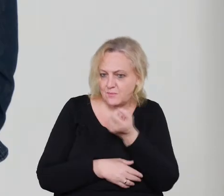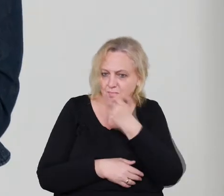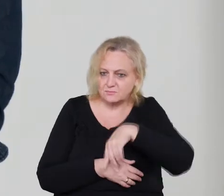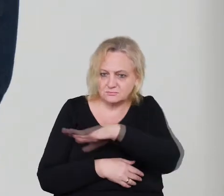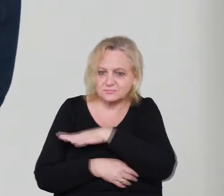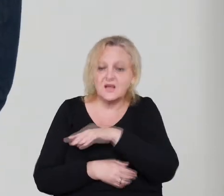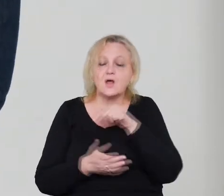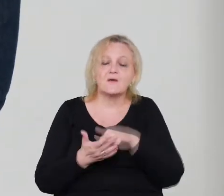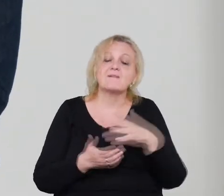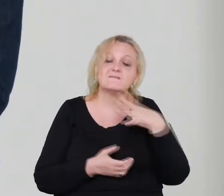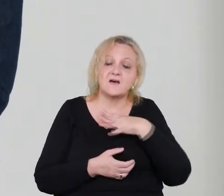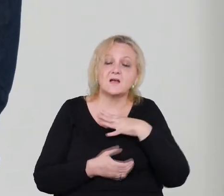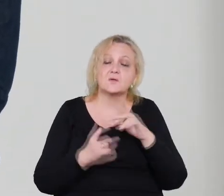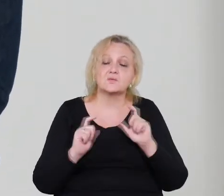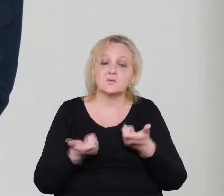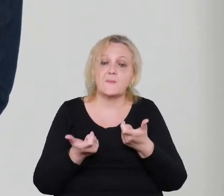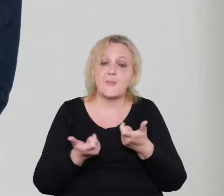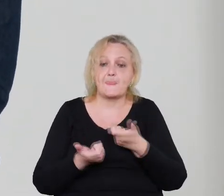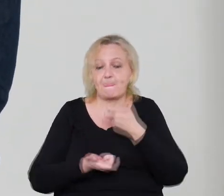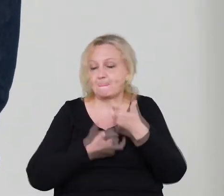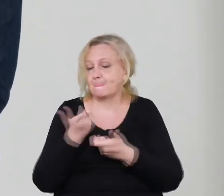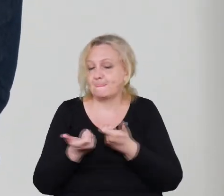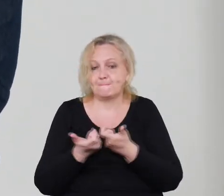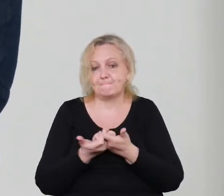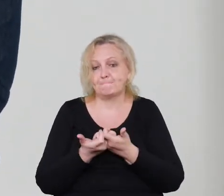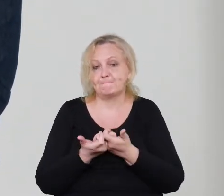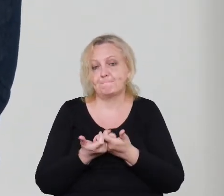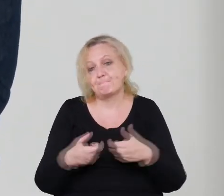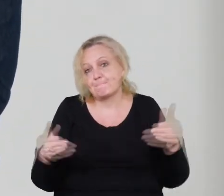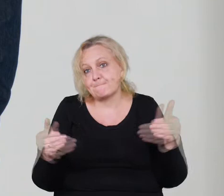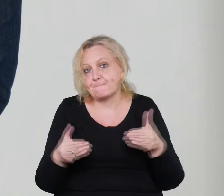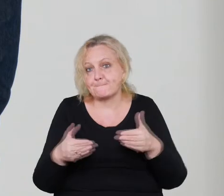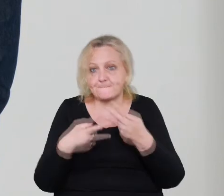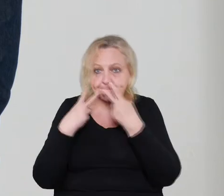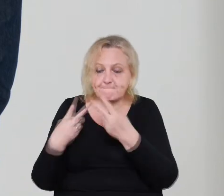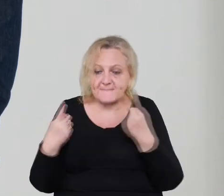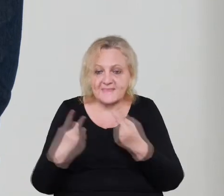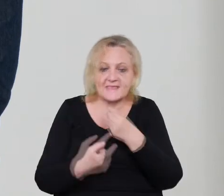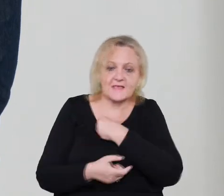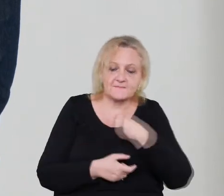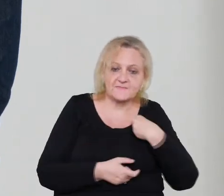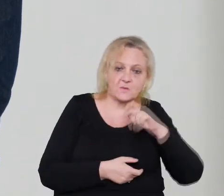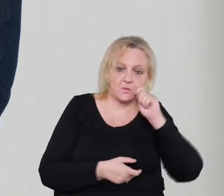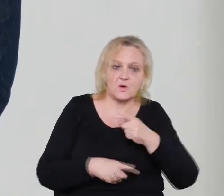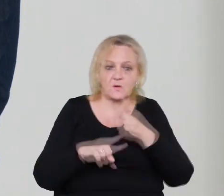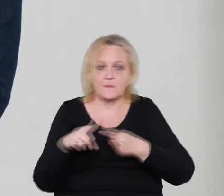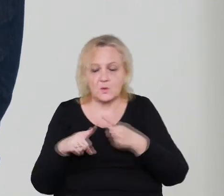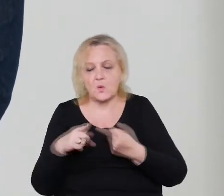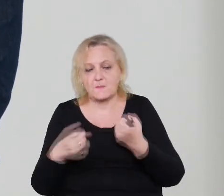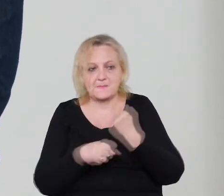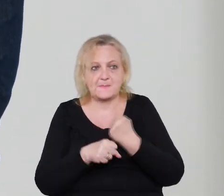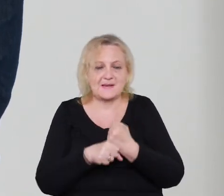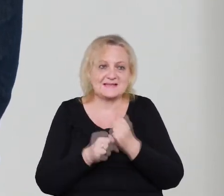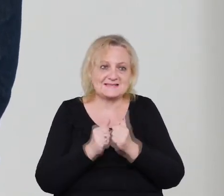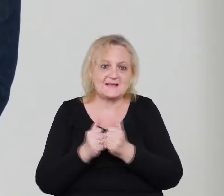Wydaje mi się że warto to co zrobić to może patrząc na sytuację polsko ukraińską Gdzie jest trochę nieprzepracowany